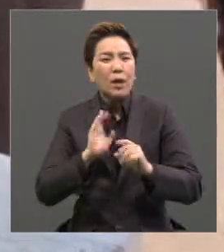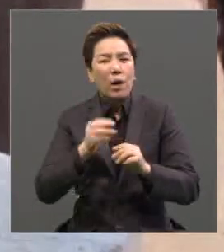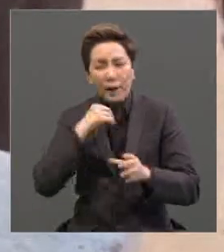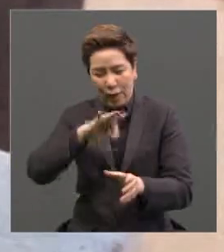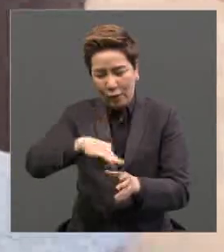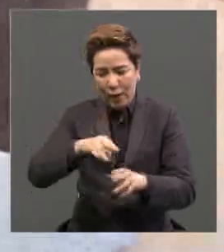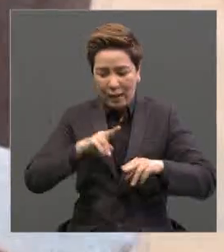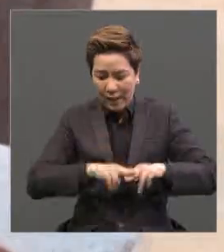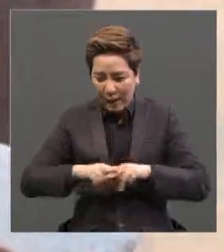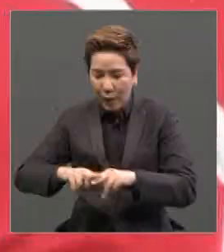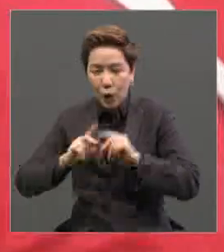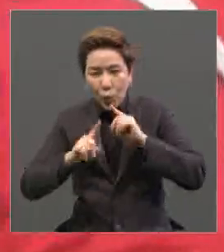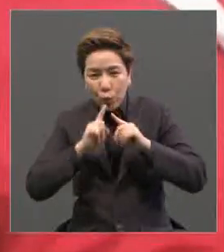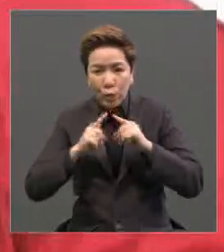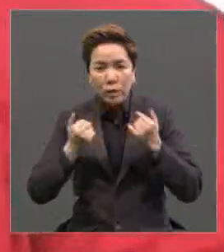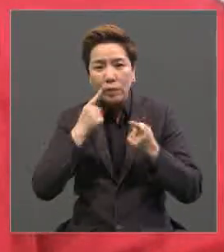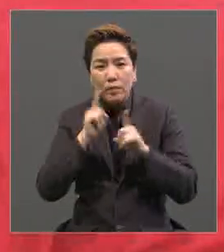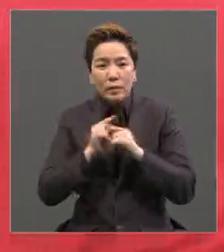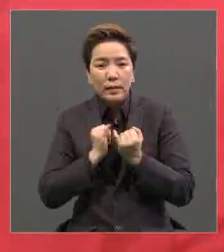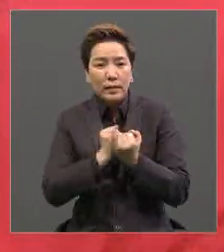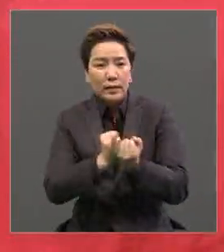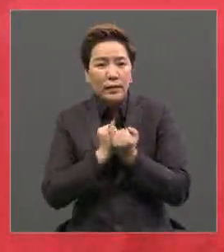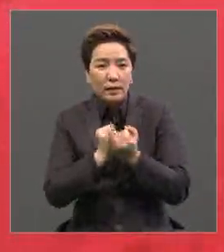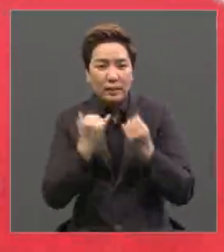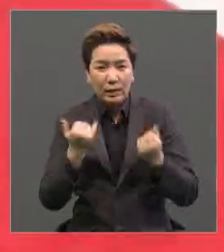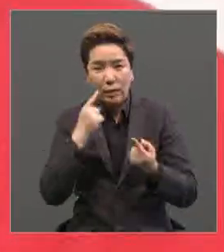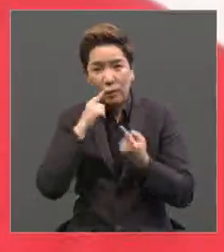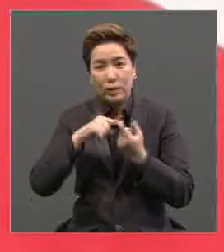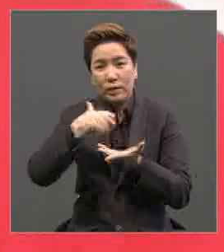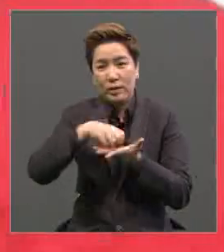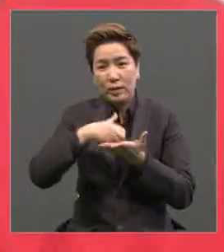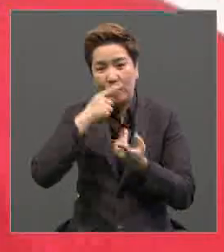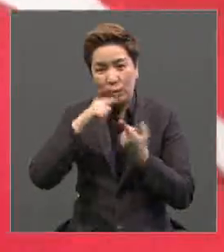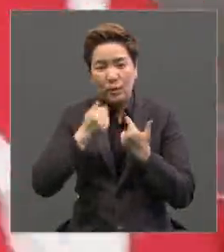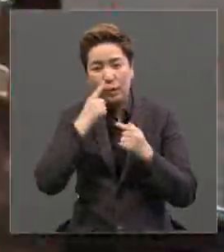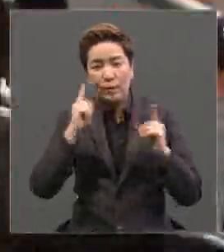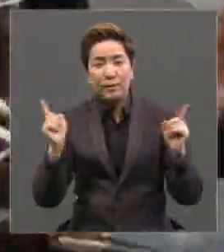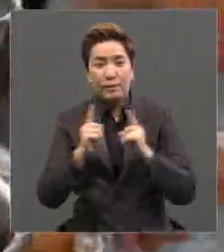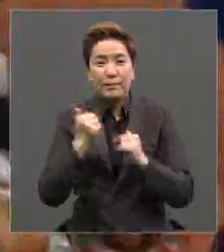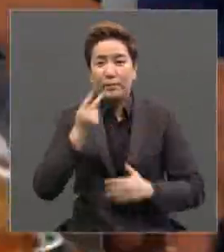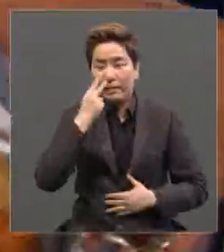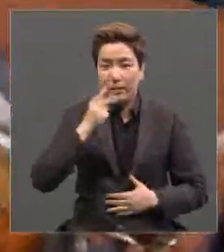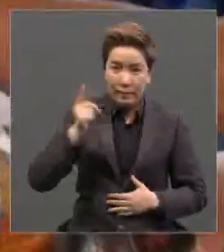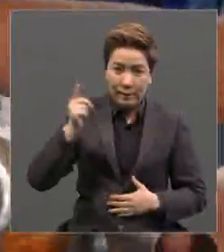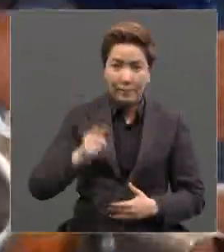มดื่มกาแฟพูดคุยกับสมาชิกชมรมอย่างเป็นกันเองนะคะอ่ะพาคุณผู้ชมไปดูบรรยากาศสั้นๆกันสักนิดนึ